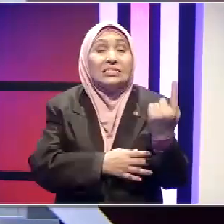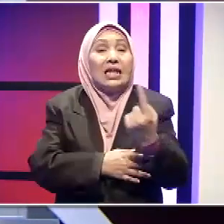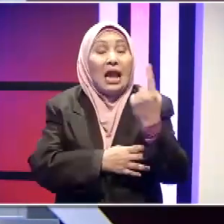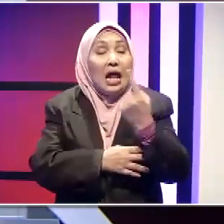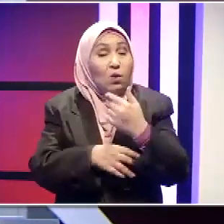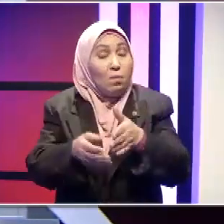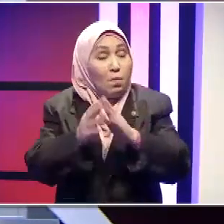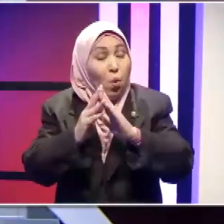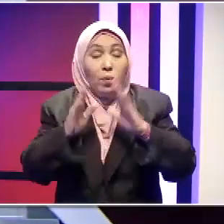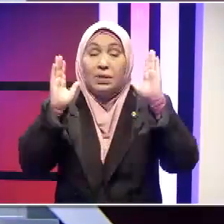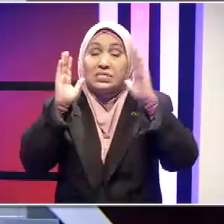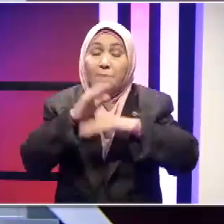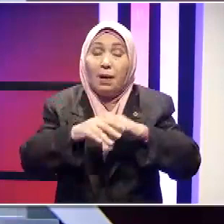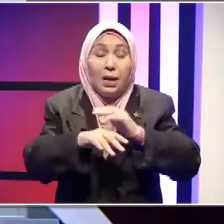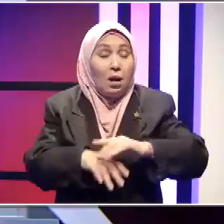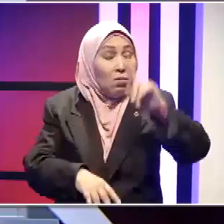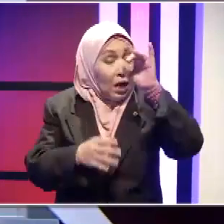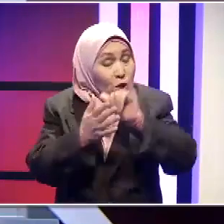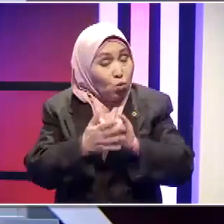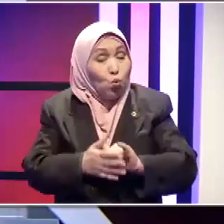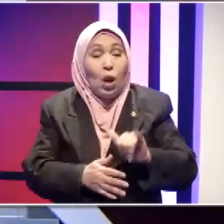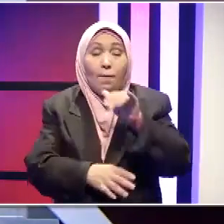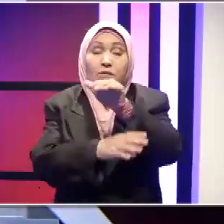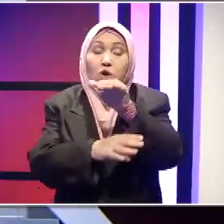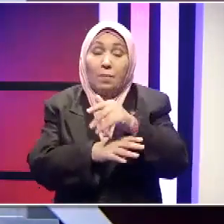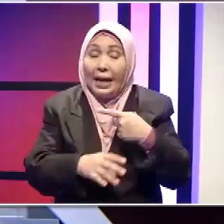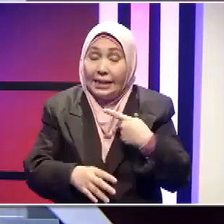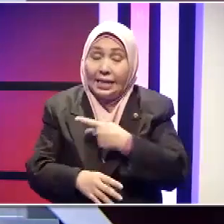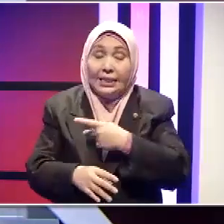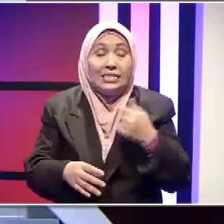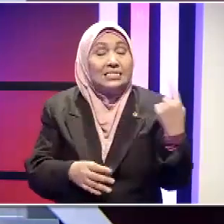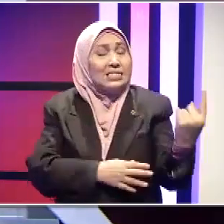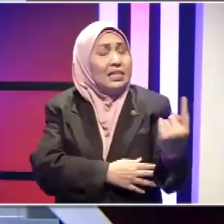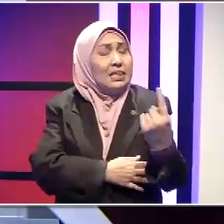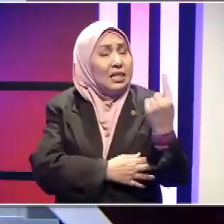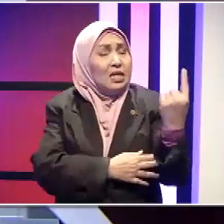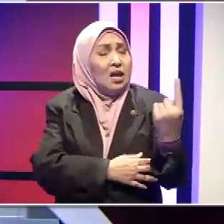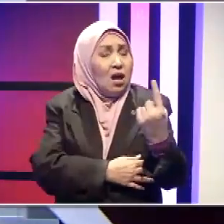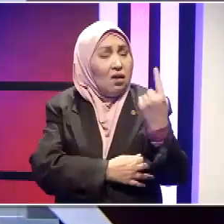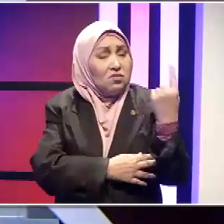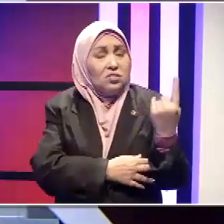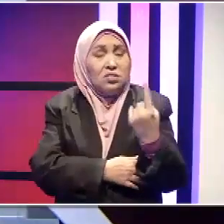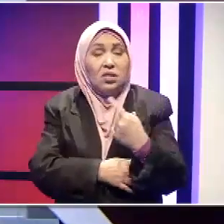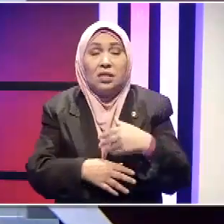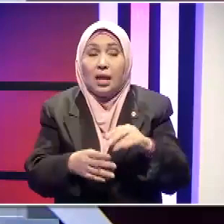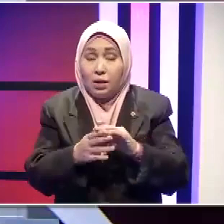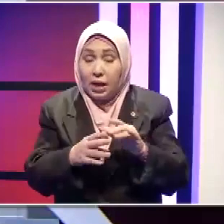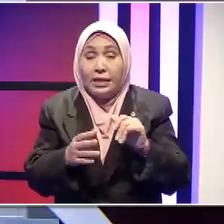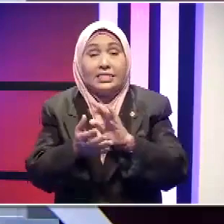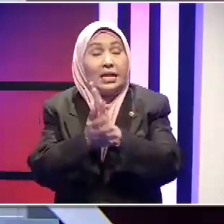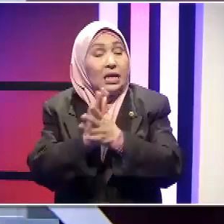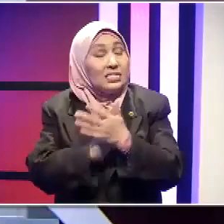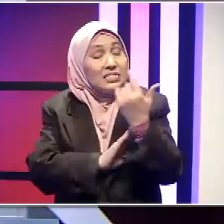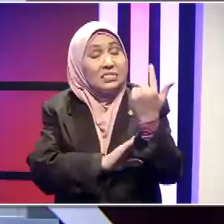memohon menyembah kepada Allah Itulah perjuangan kita perjuangan kita ini alasan chiase Manado itu maksudnya dalam bentuk muka oleh saja